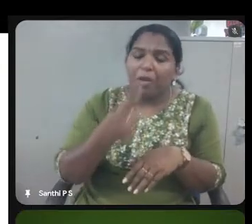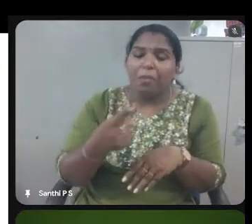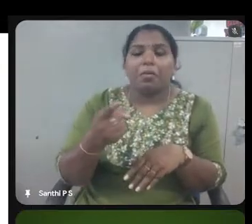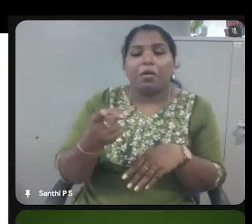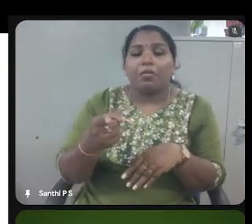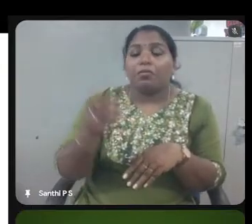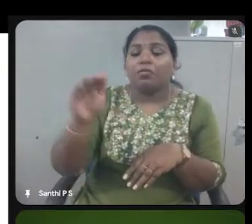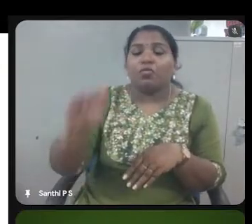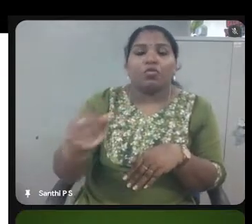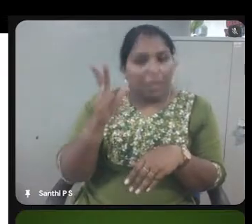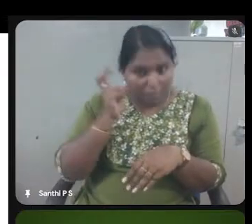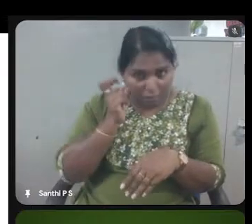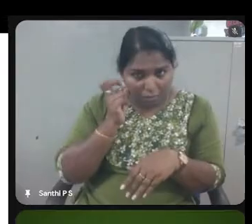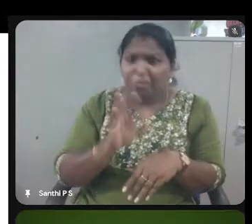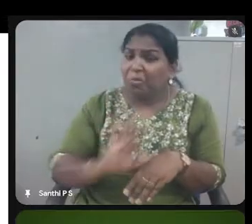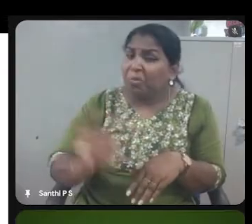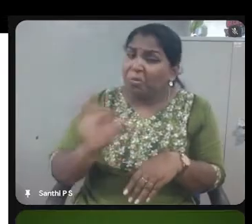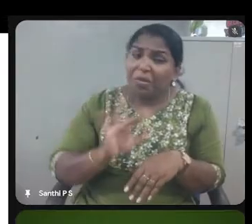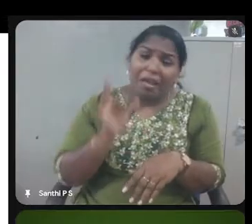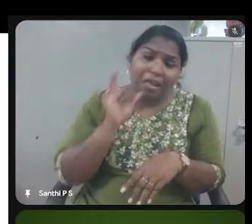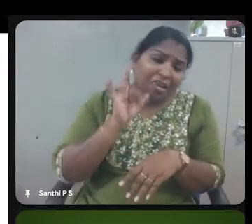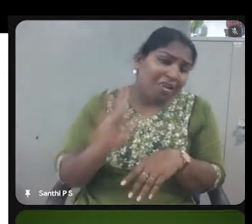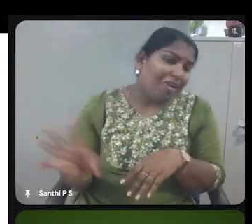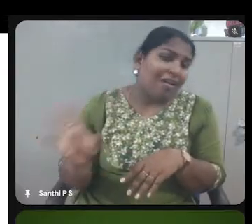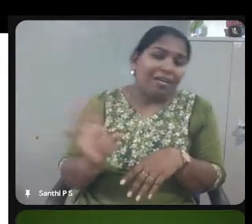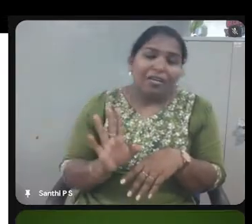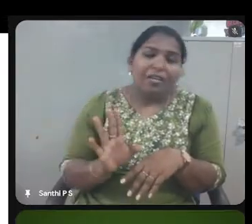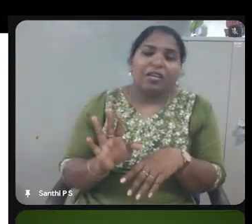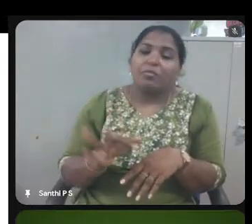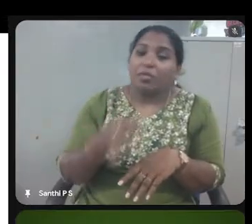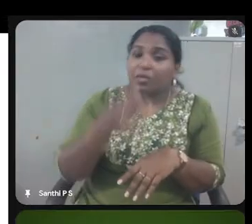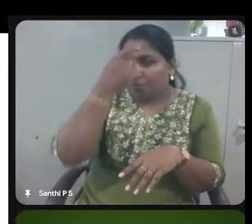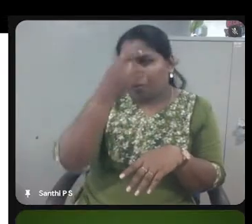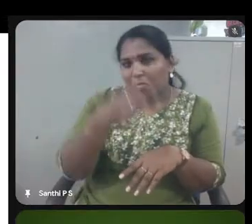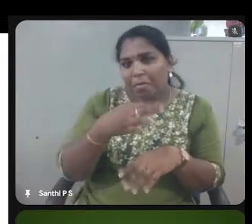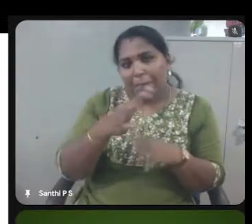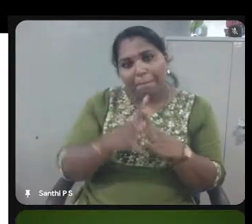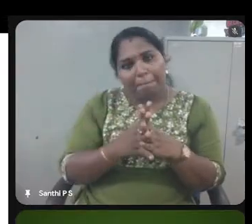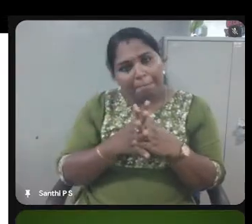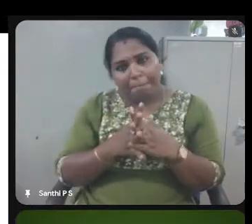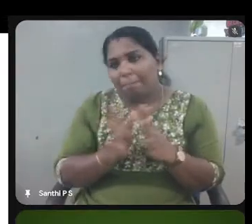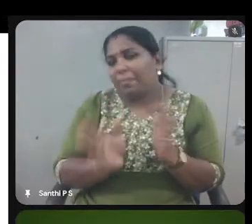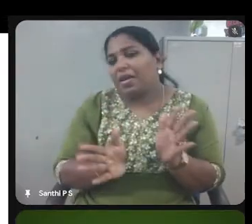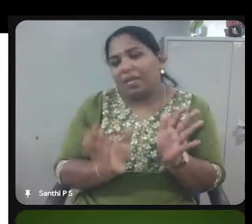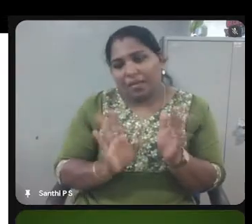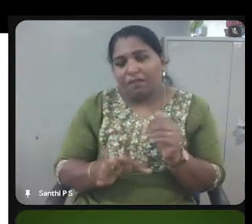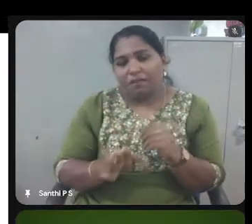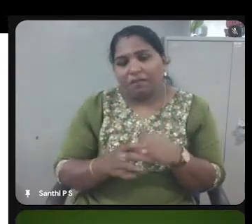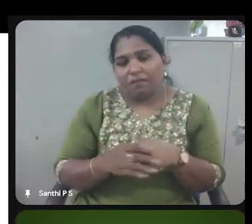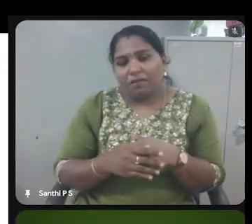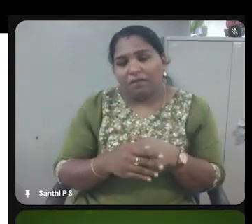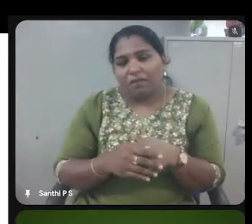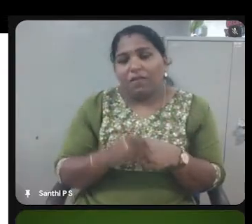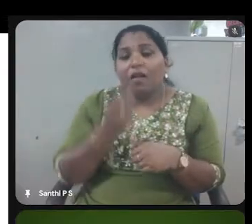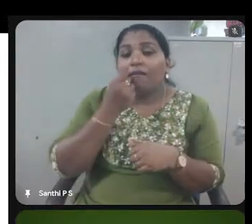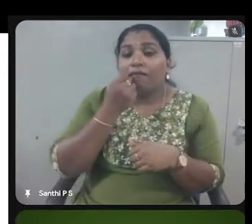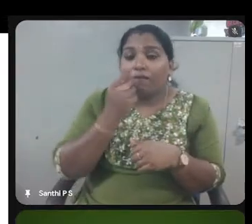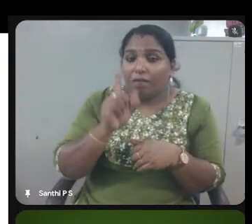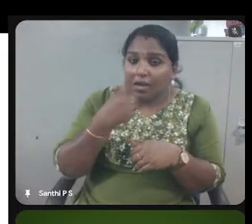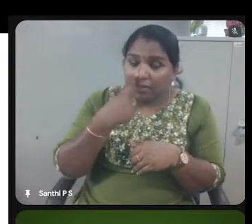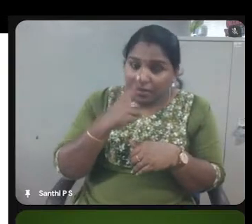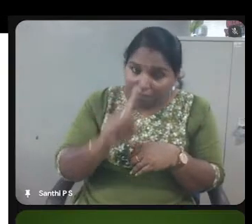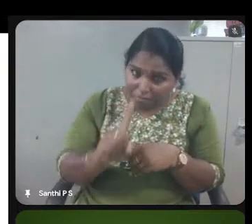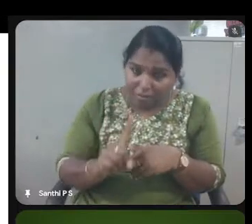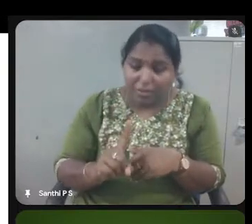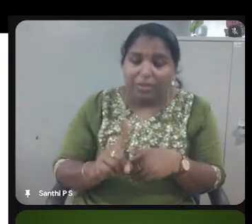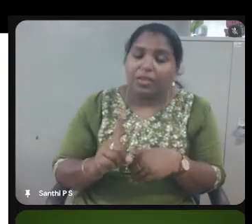പോകുന്നില്ല. അപ്പൊ നമുക്ക് വലിയൊരു പ്രശ്നത്തിലേക്കാണ് നീങ്ങുന്നത്. പേരൻസിന്റെ സമ്മതത്തോടെ കൂടെ ഈ കുട്ടിക്ക്